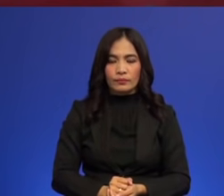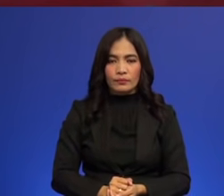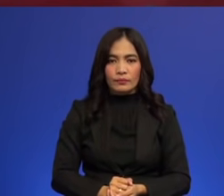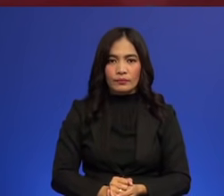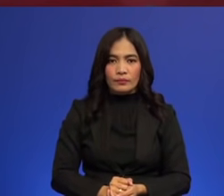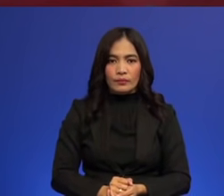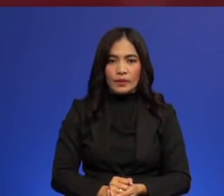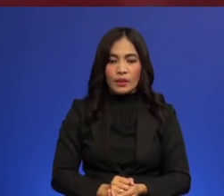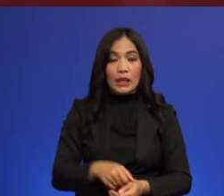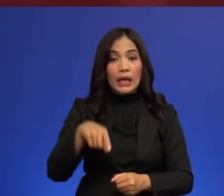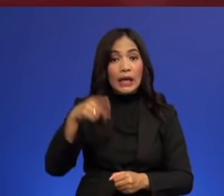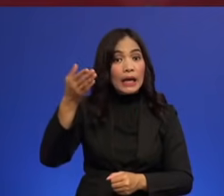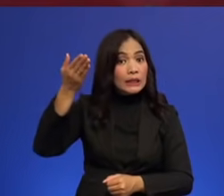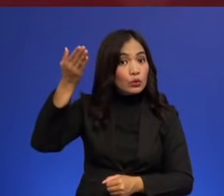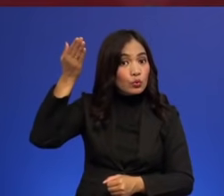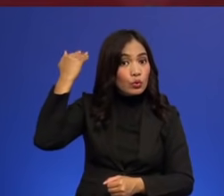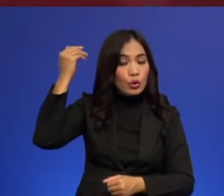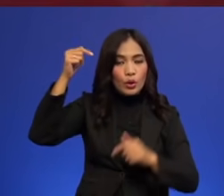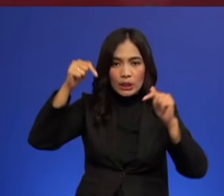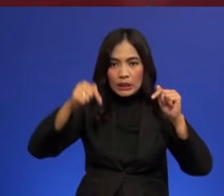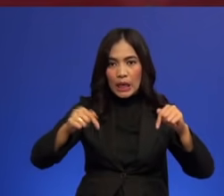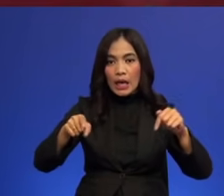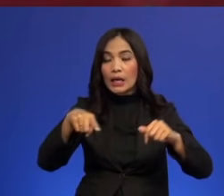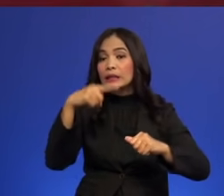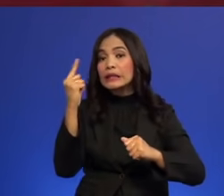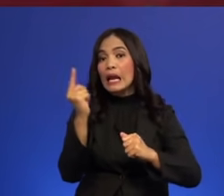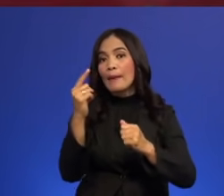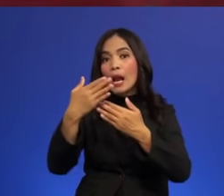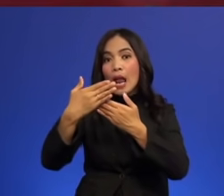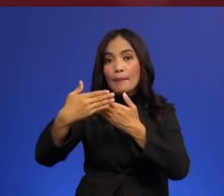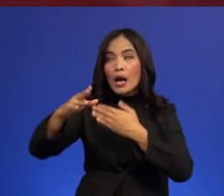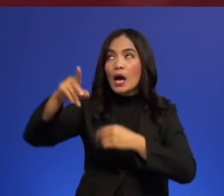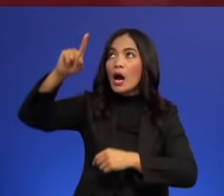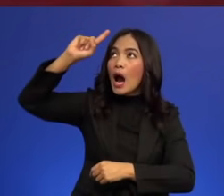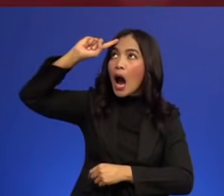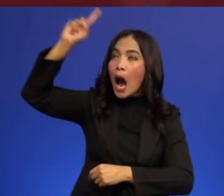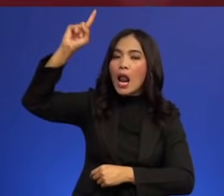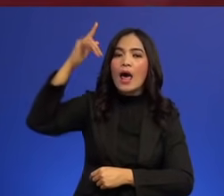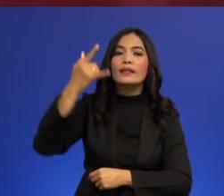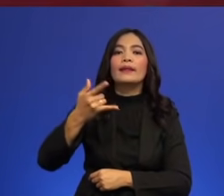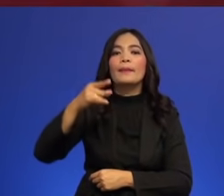Bahkan dari selama-lamanya sampai selama-lamanya, Engkaulah Allah.